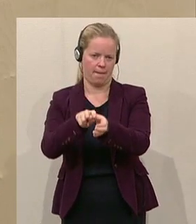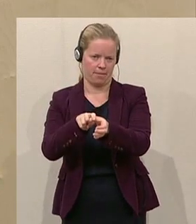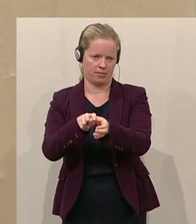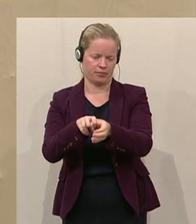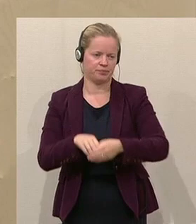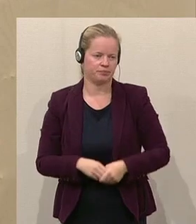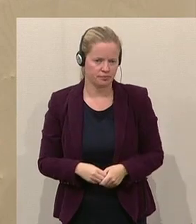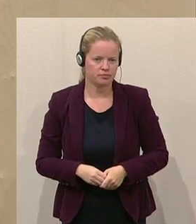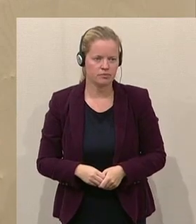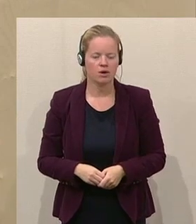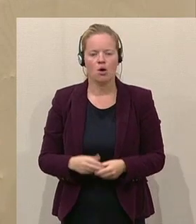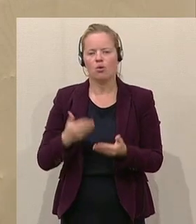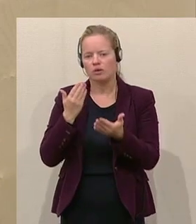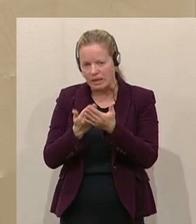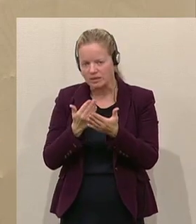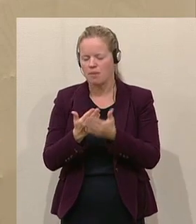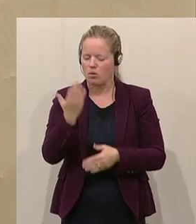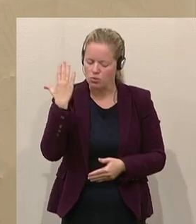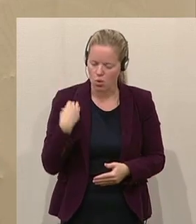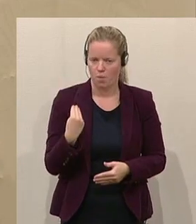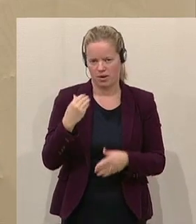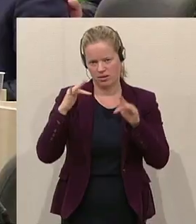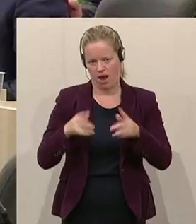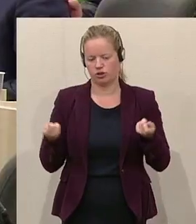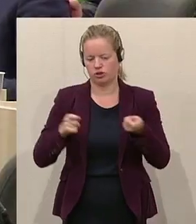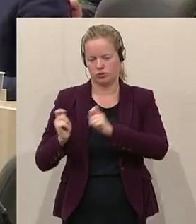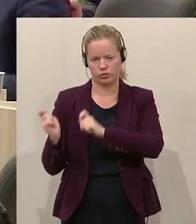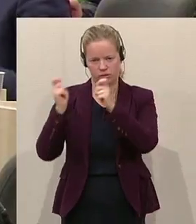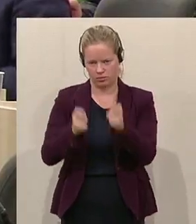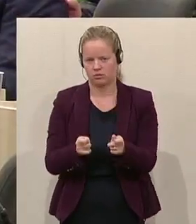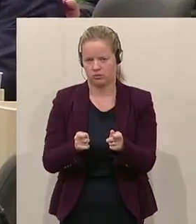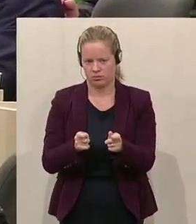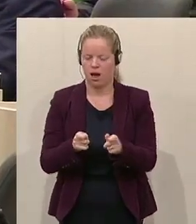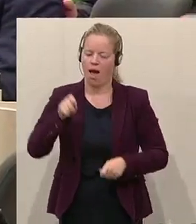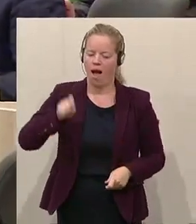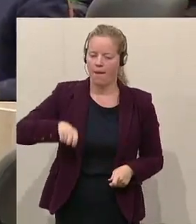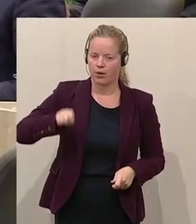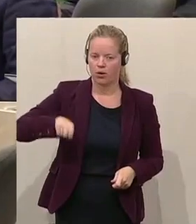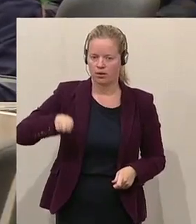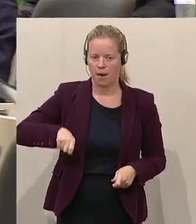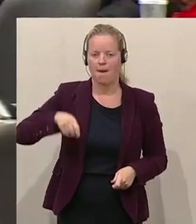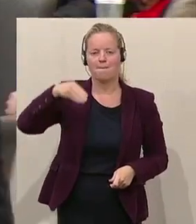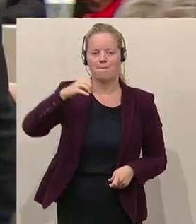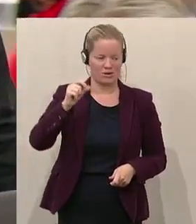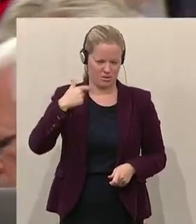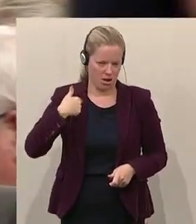darf ich einmal mehr einen entsprechenden Entschließungsantrag des Abgeordneten Wendelin